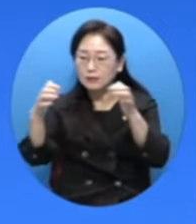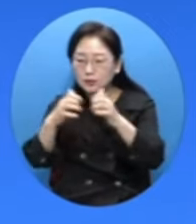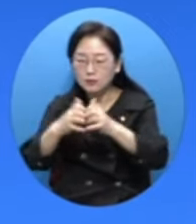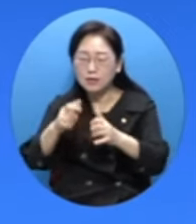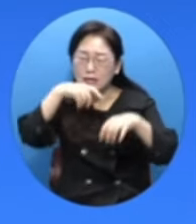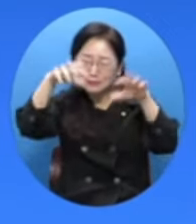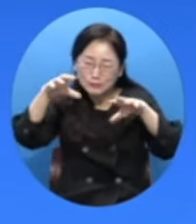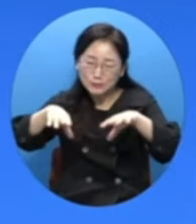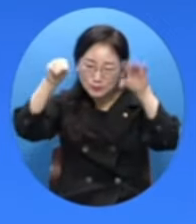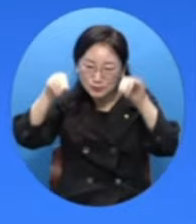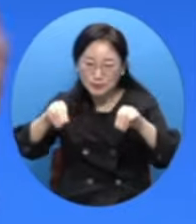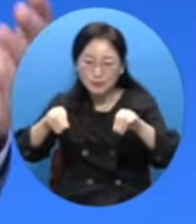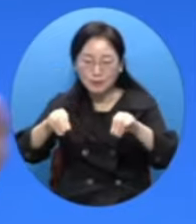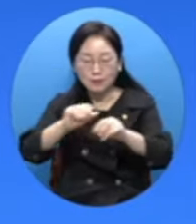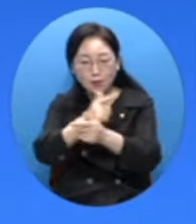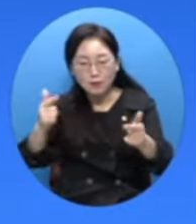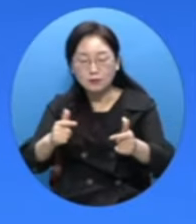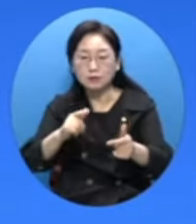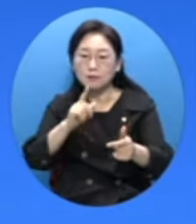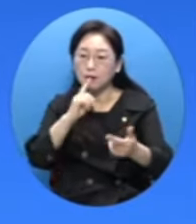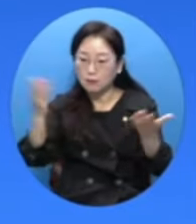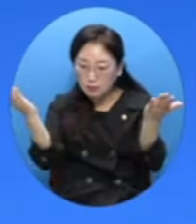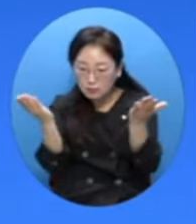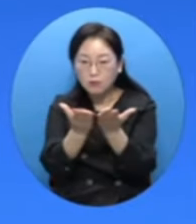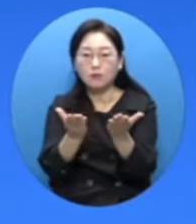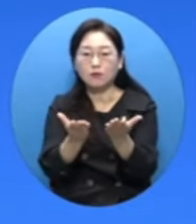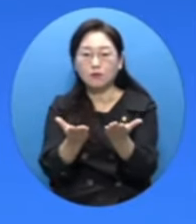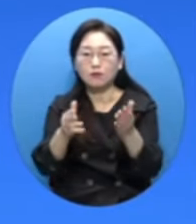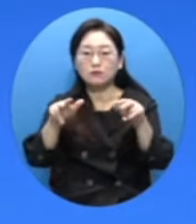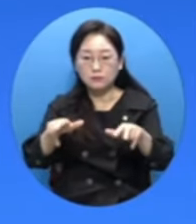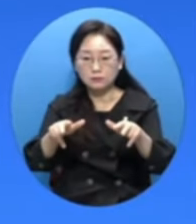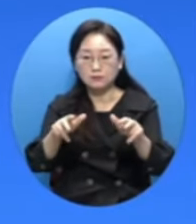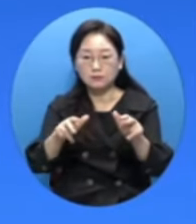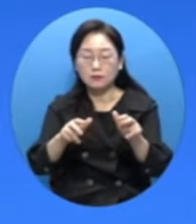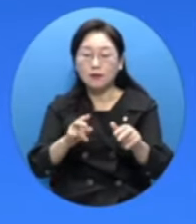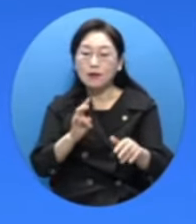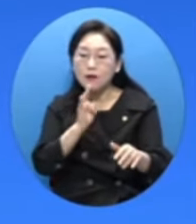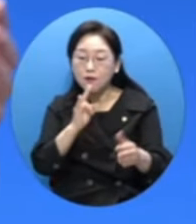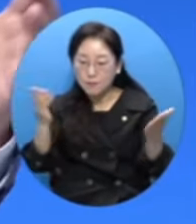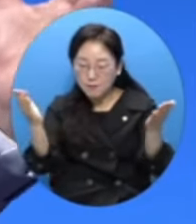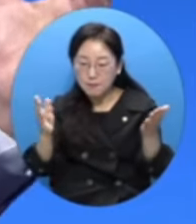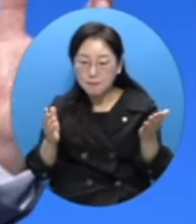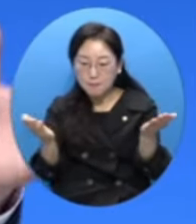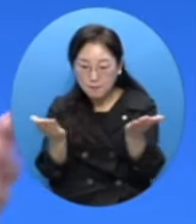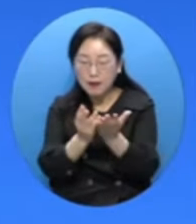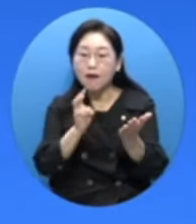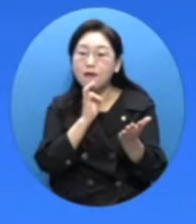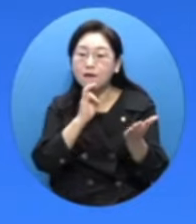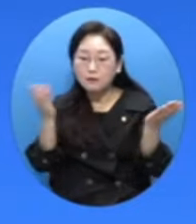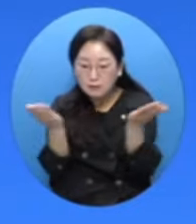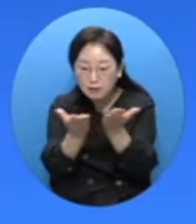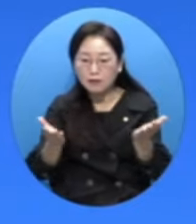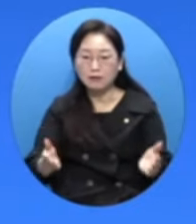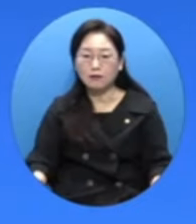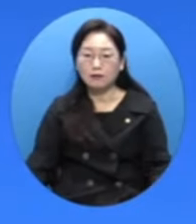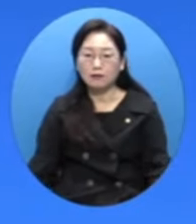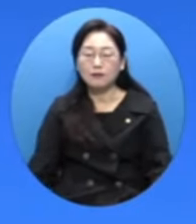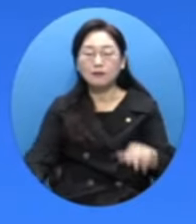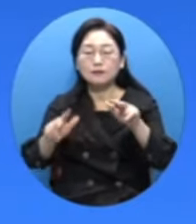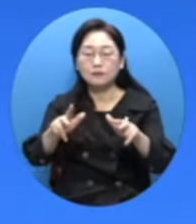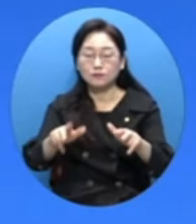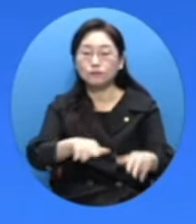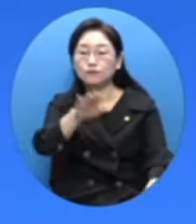소식이 들려온다고 했습니다. 지금 그러한 예수님의 예언의 때가 우리에게 지금 이루어지고 있는 것입니다. 그래서 오늘